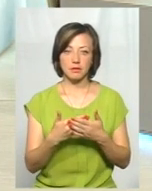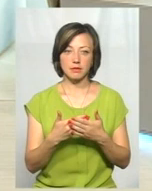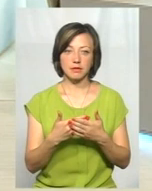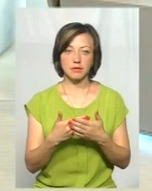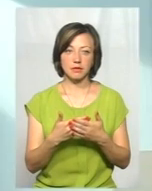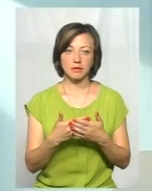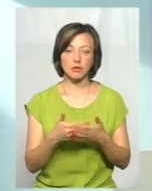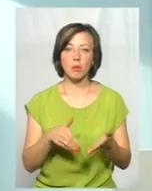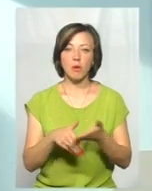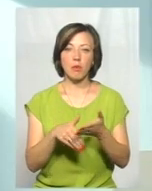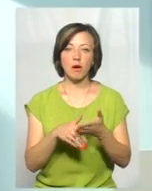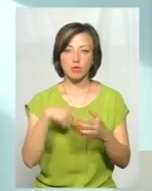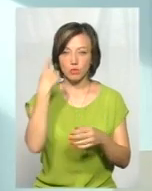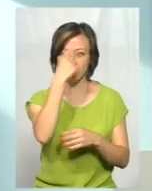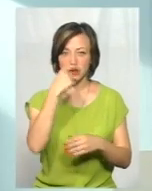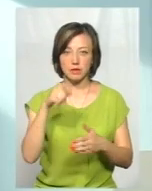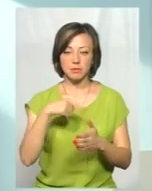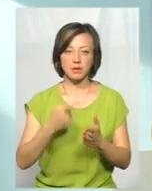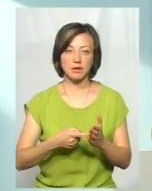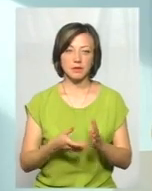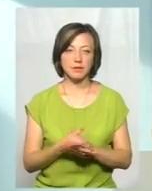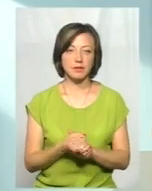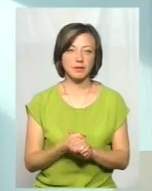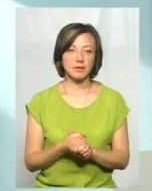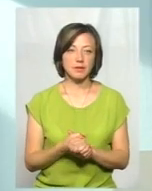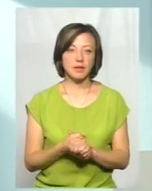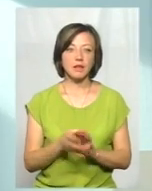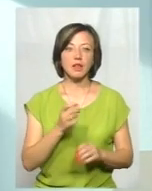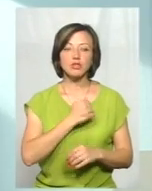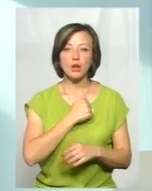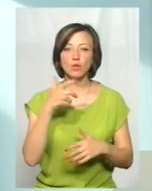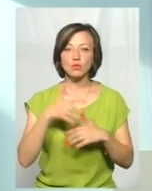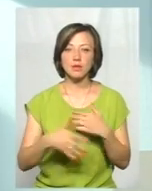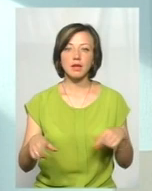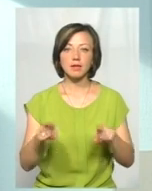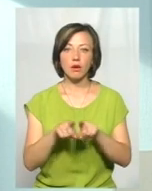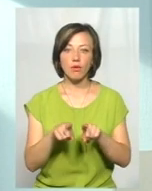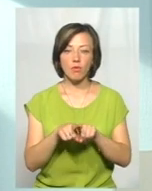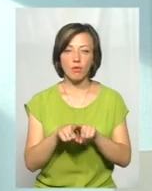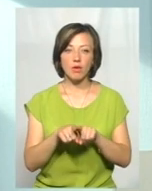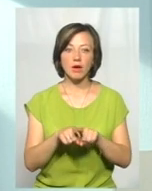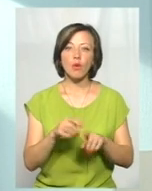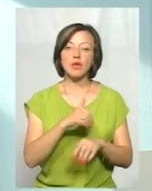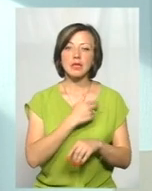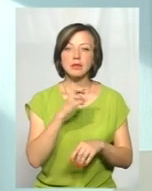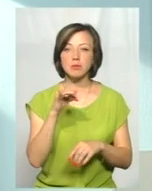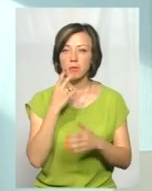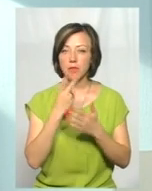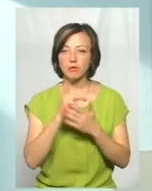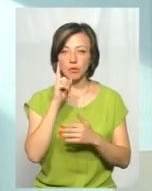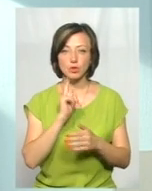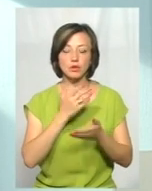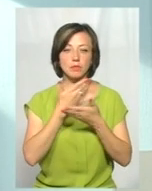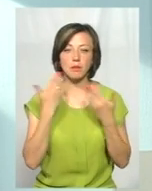ну, на допомагати жаль, в особистих питаннях? Ну, просто цікаво. На жаль, розуміння такого, яке би хотілося бачити, поки що